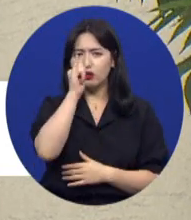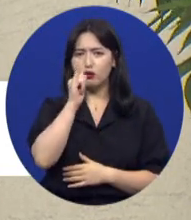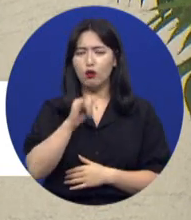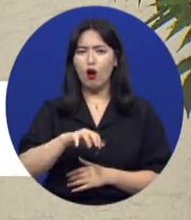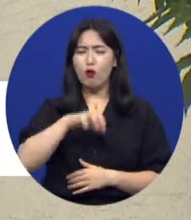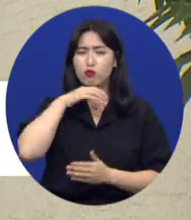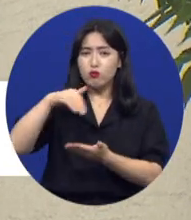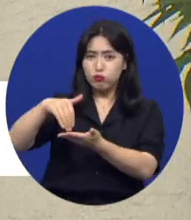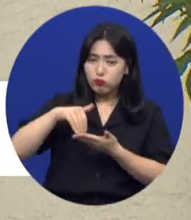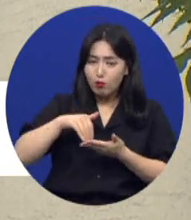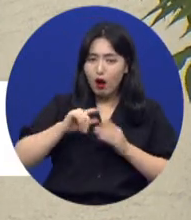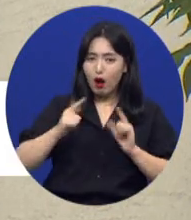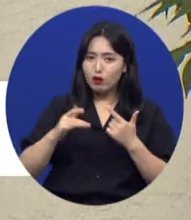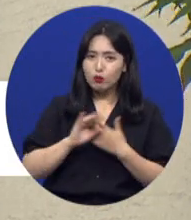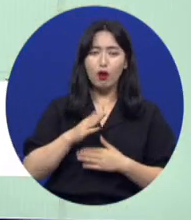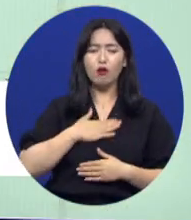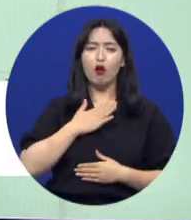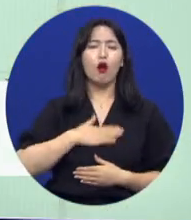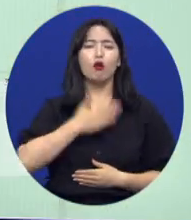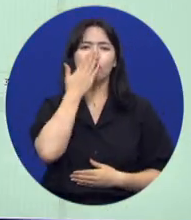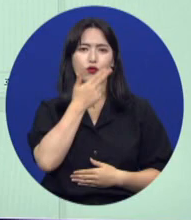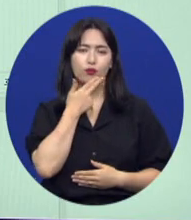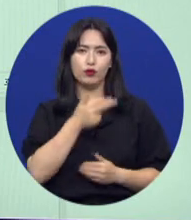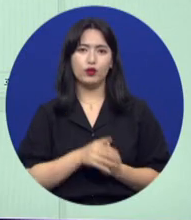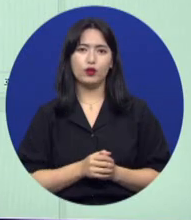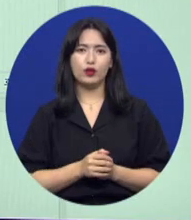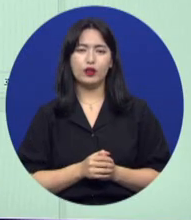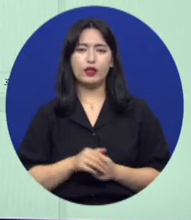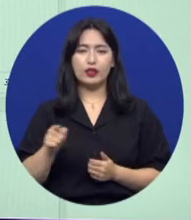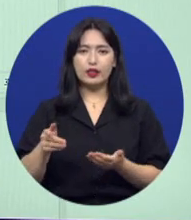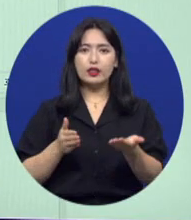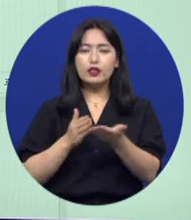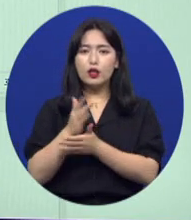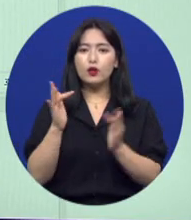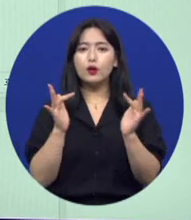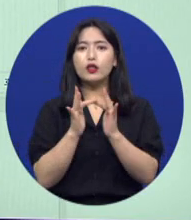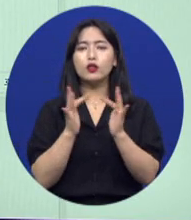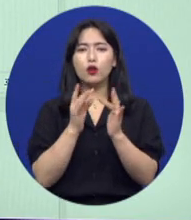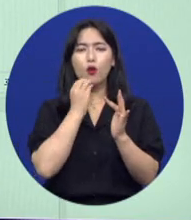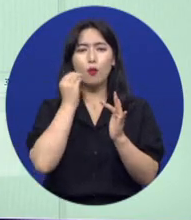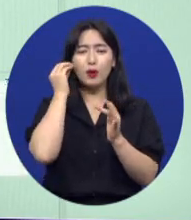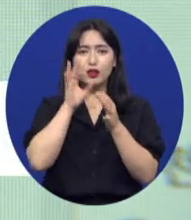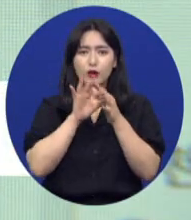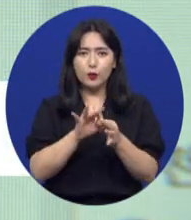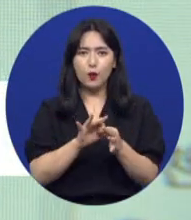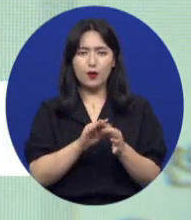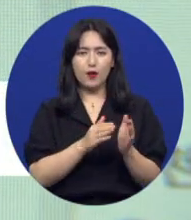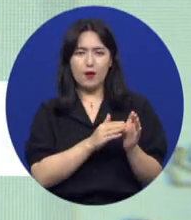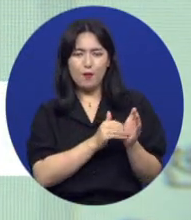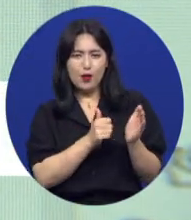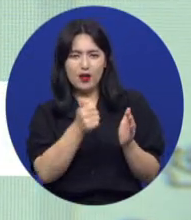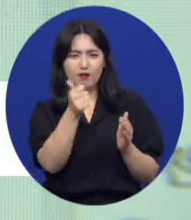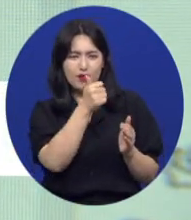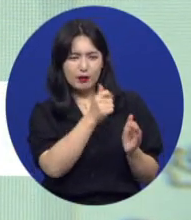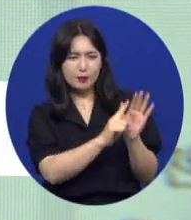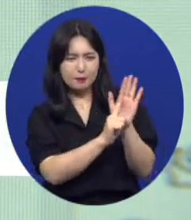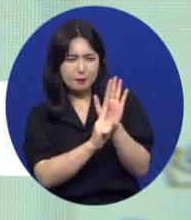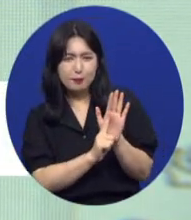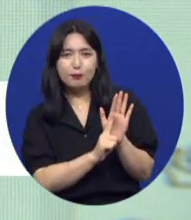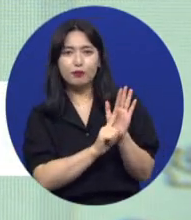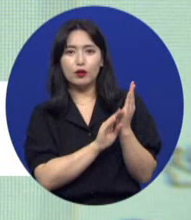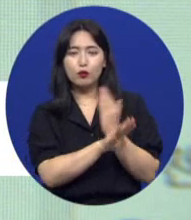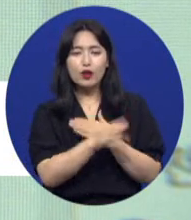님은 도움은 분사하는 생각할수 이들은 전용 인천의 사이트를 통해 은밀하게 남성들을 모집한 뒤